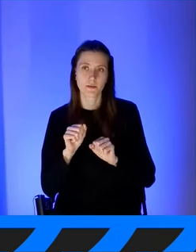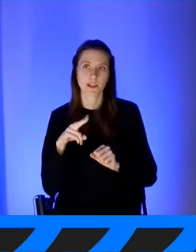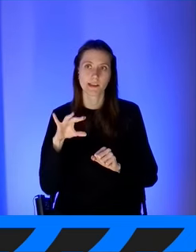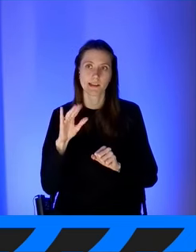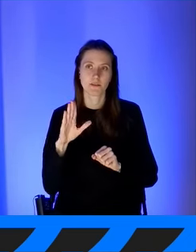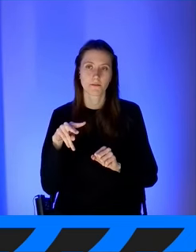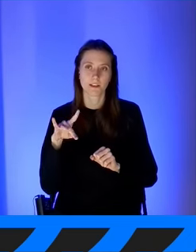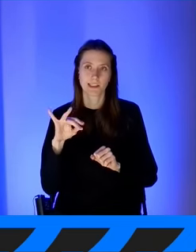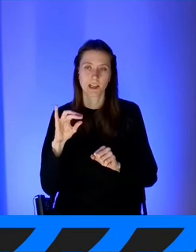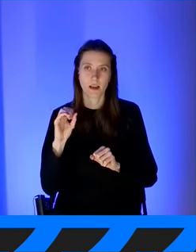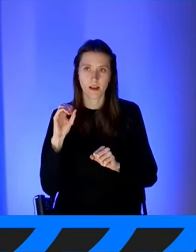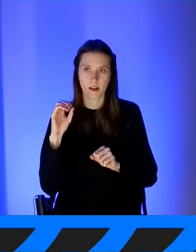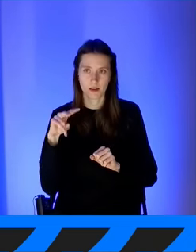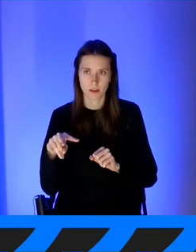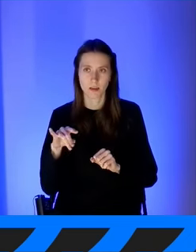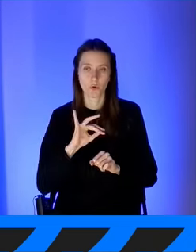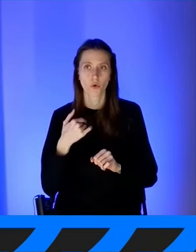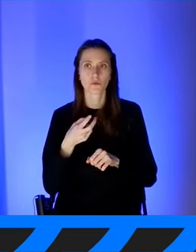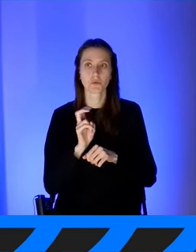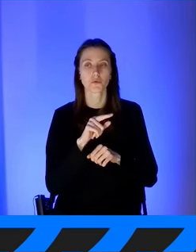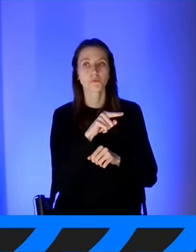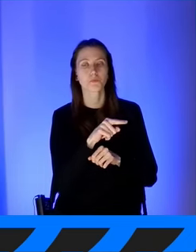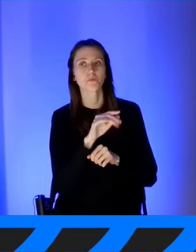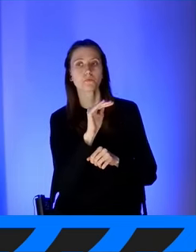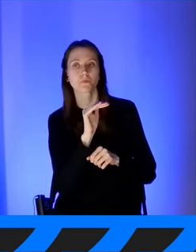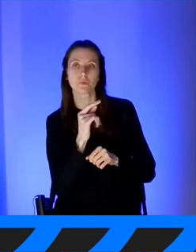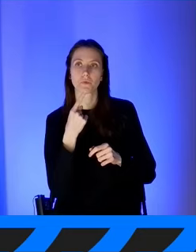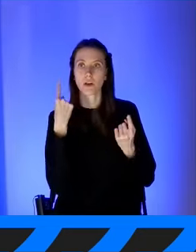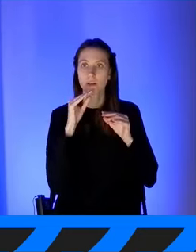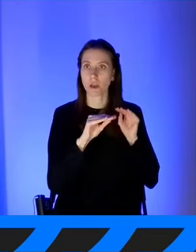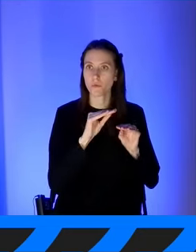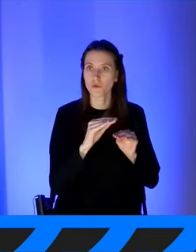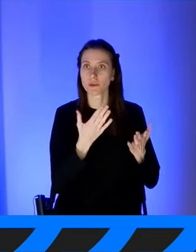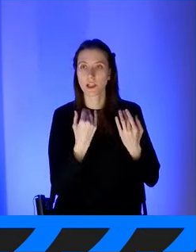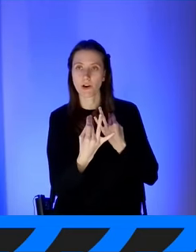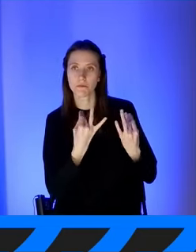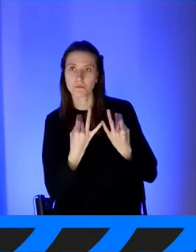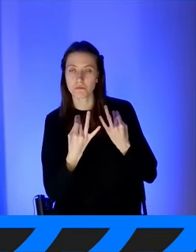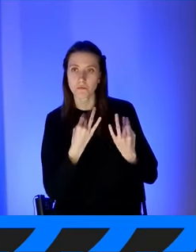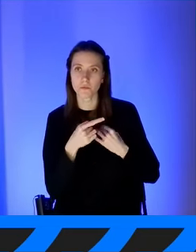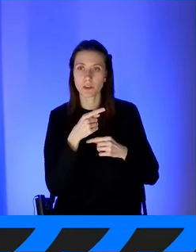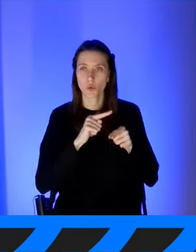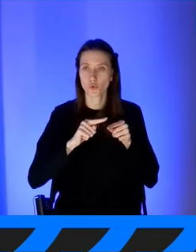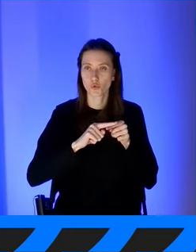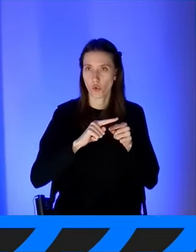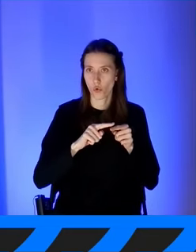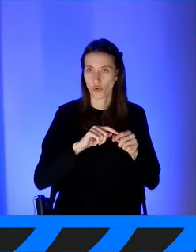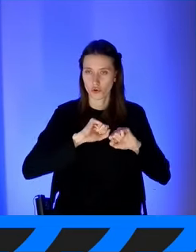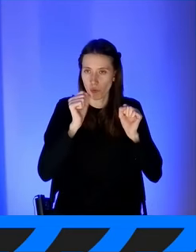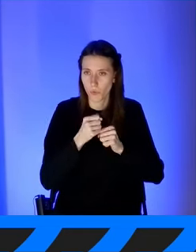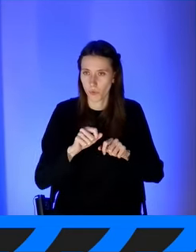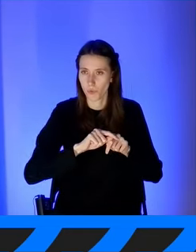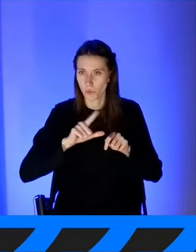который придет к разработчику и начнет с ним беседовать на тему того, что давай-ка ты ускоришь свой проект, сделаешь его